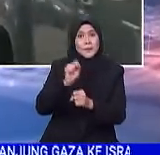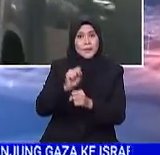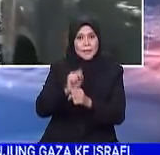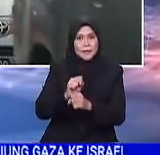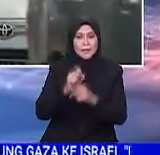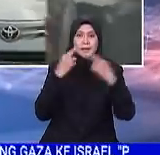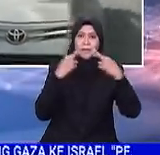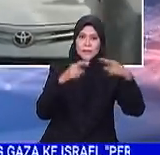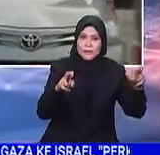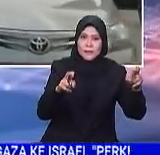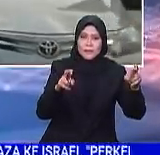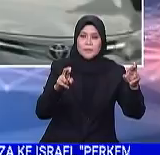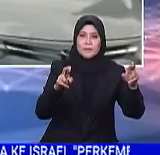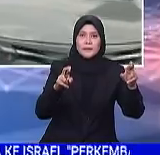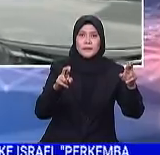tugas rasmi, tugas